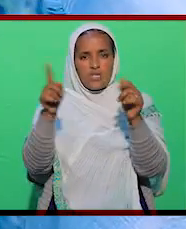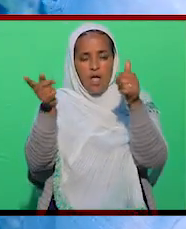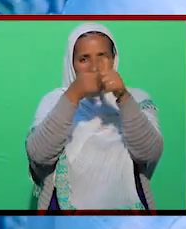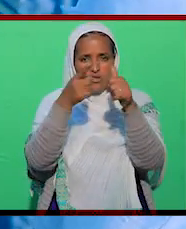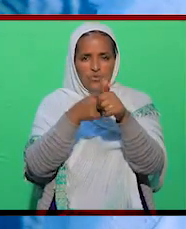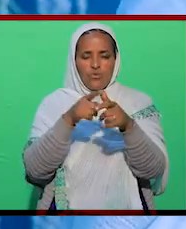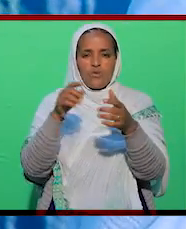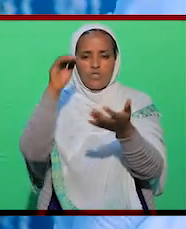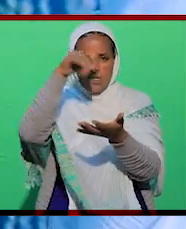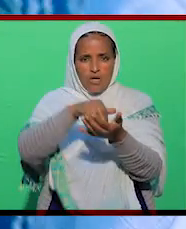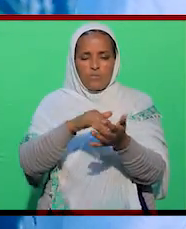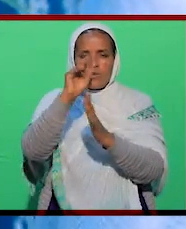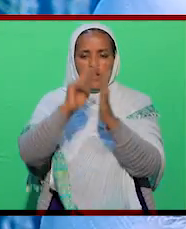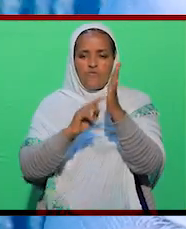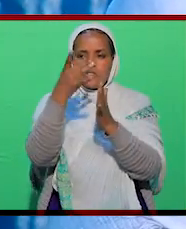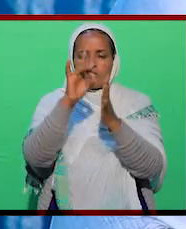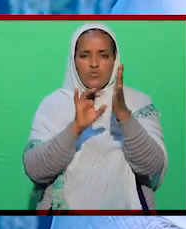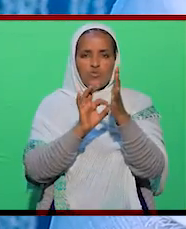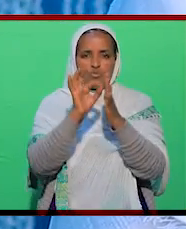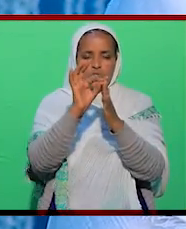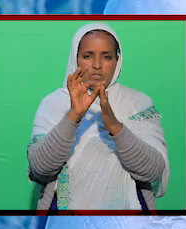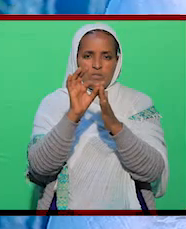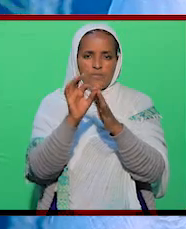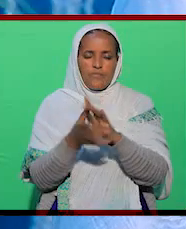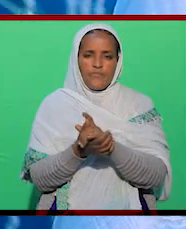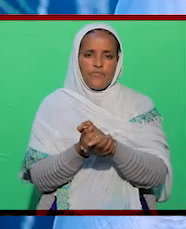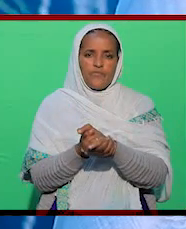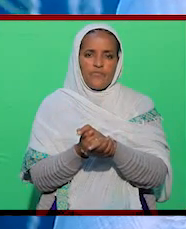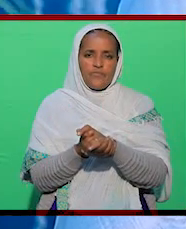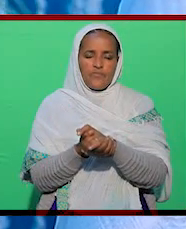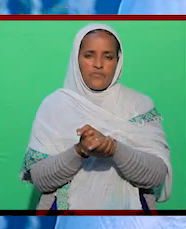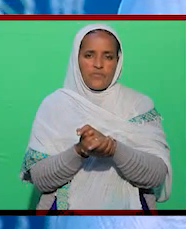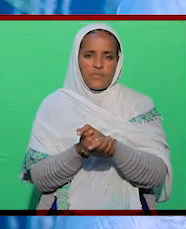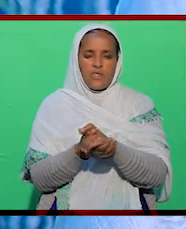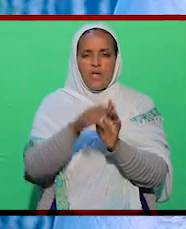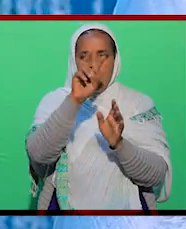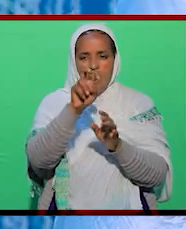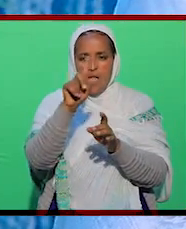ያን ያክላለ። ግን አንዱ ኦሪት ዘዳግም ምዕራፍ 18 ከቁጥር